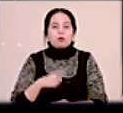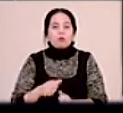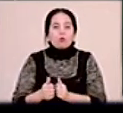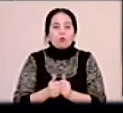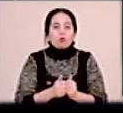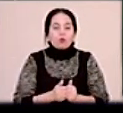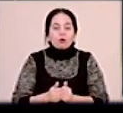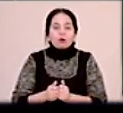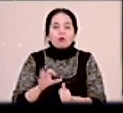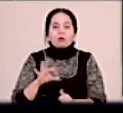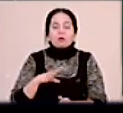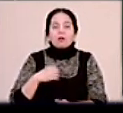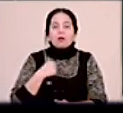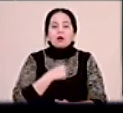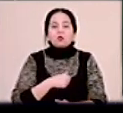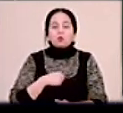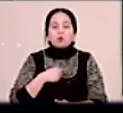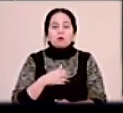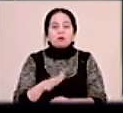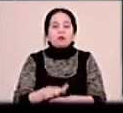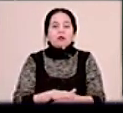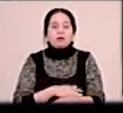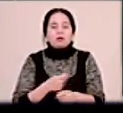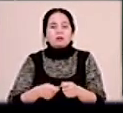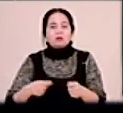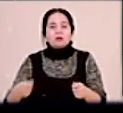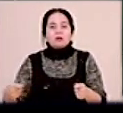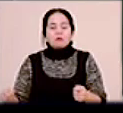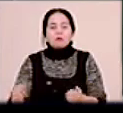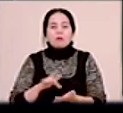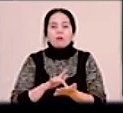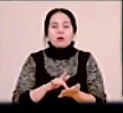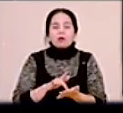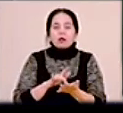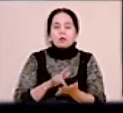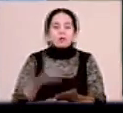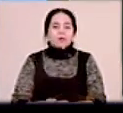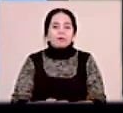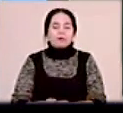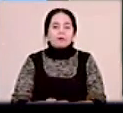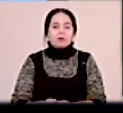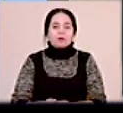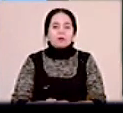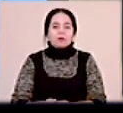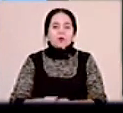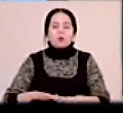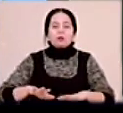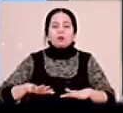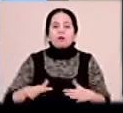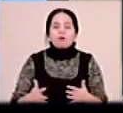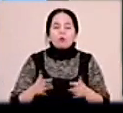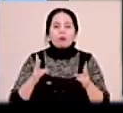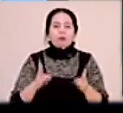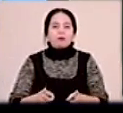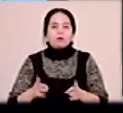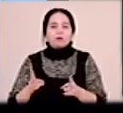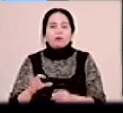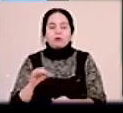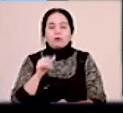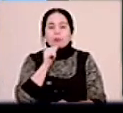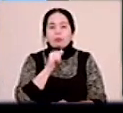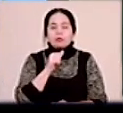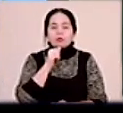была озлоблена длительными побегами и новыми изгнаниями. Утомленная бедствиями, она